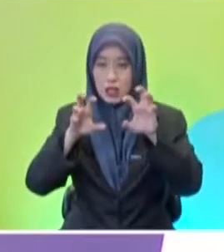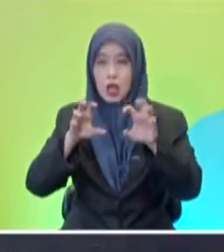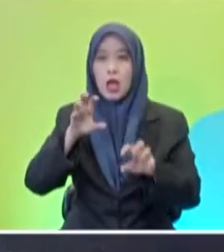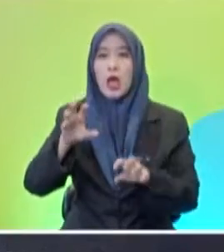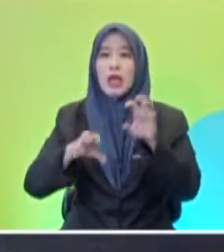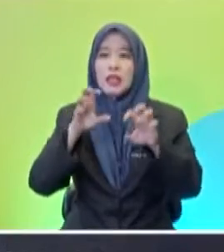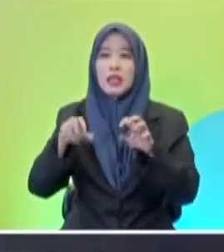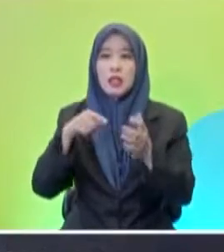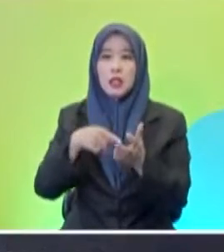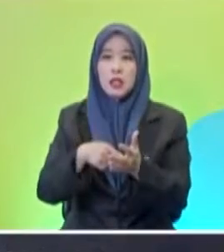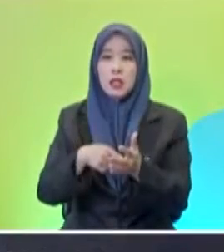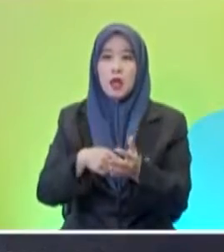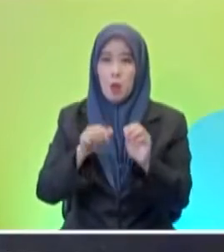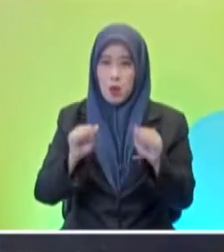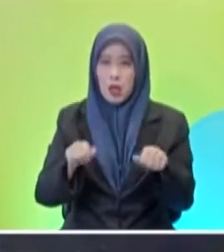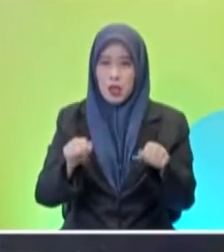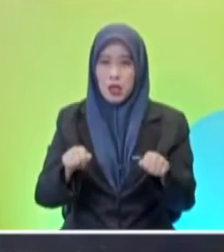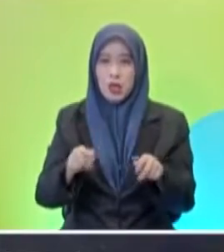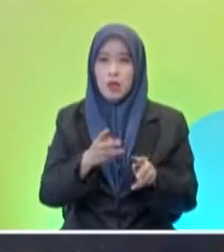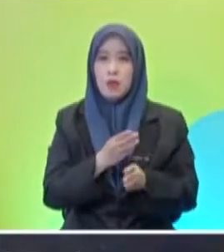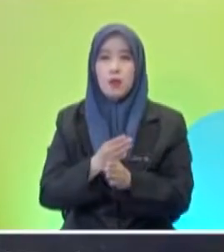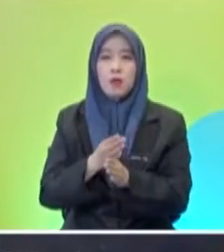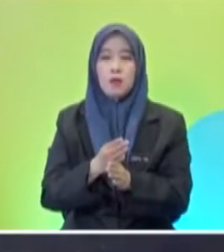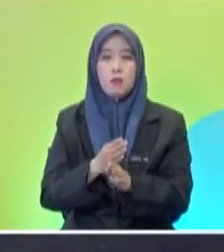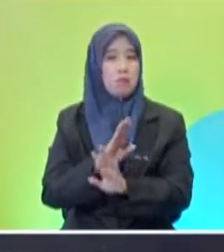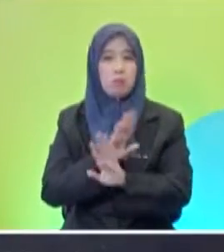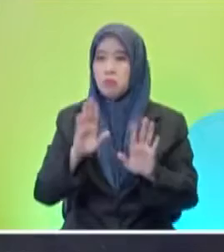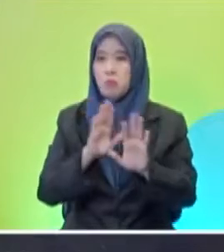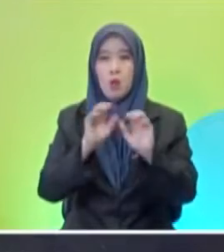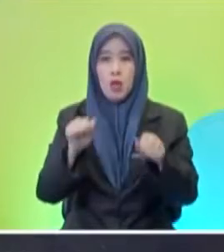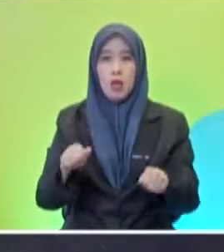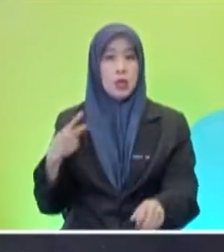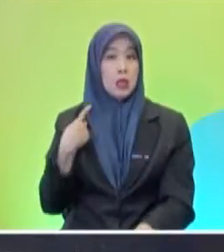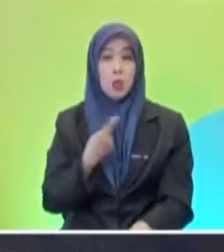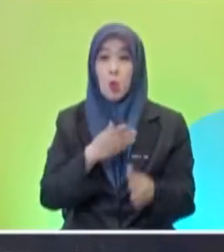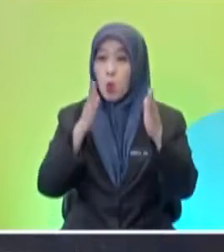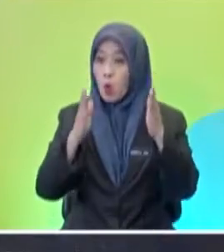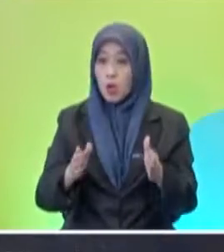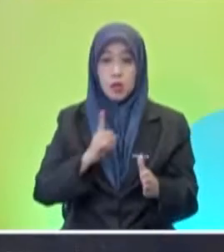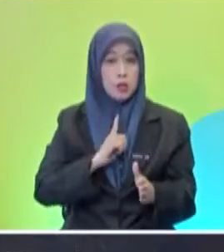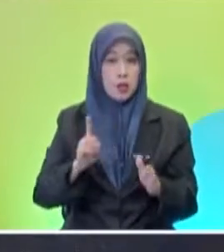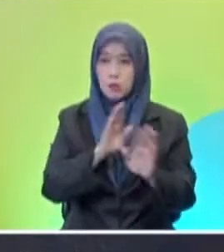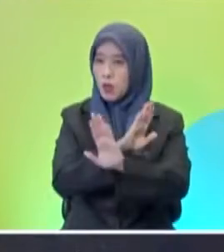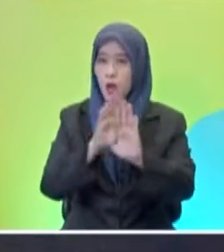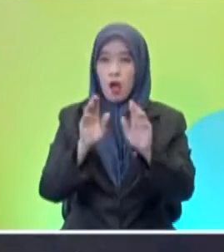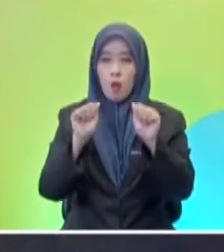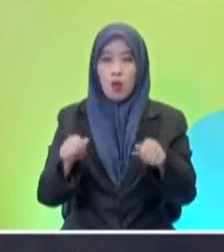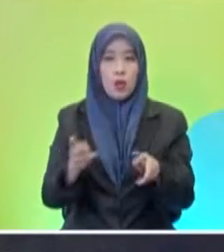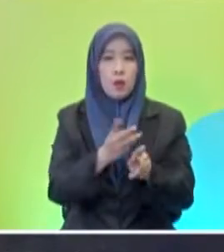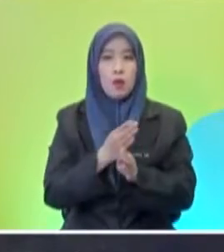ni kita boleh bela ke Fizi? Tak boleh, Cikgu. Kita orang Islam tak boleh bela anjing.